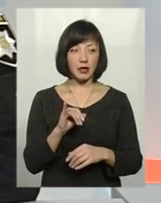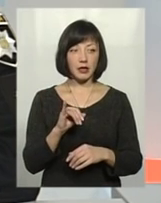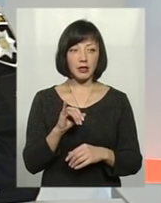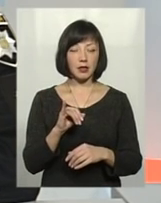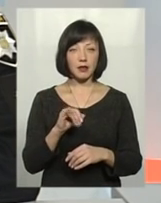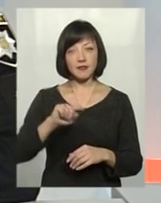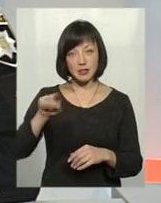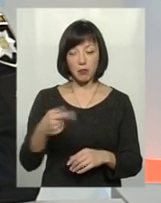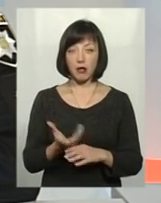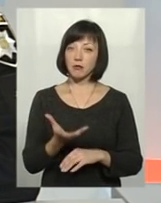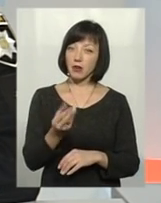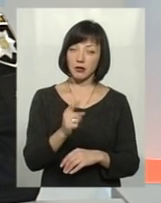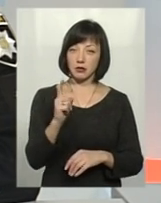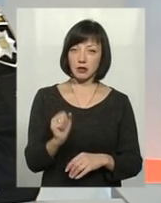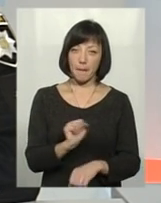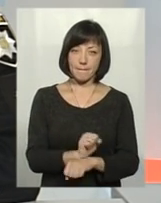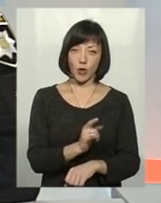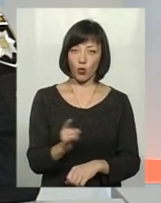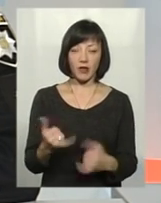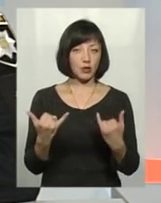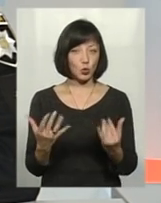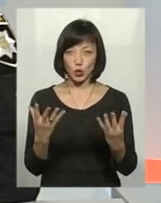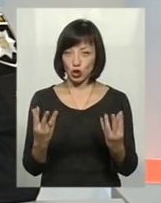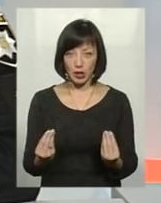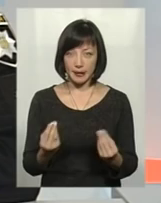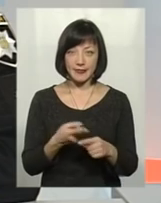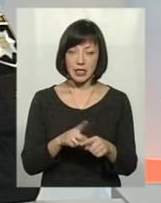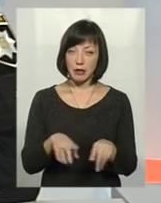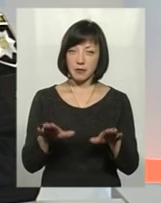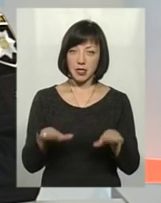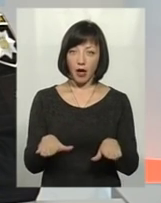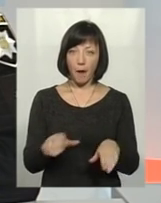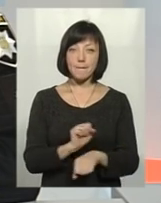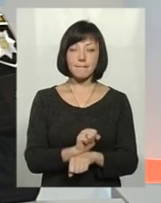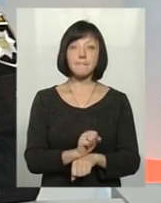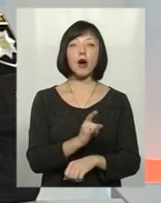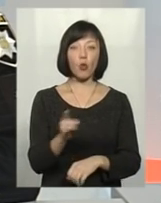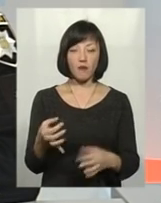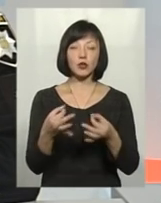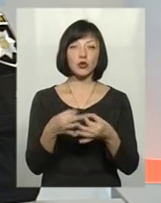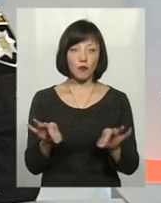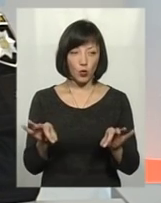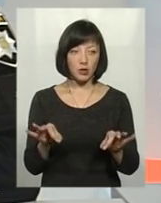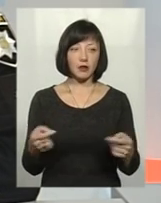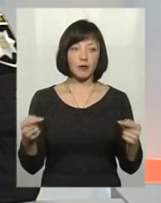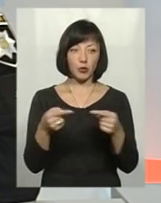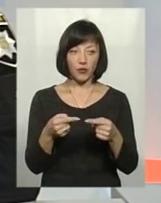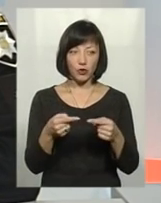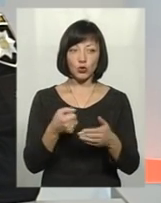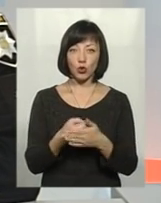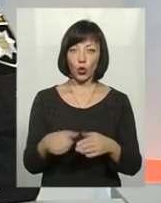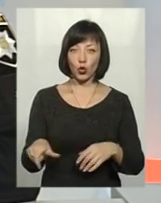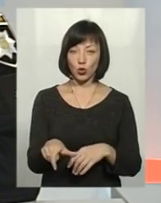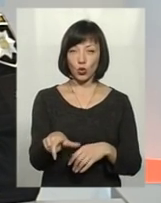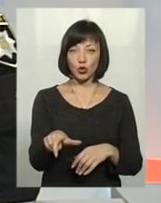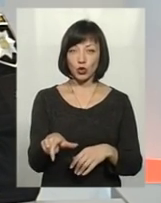взималася відповідна плата за паркування. На сьогоднішній день в цих місцях парковка дозволена відповідно до тої дорожньої розмітки, яка